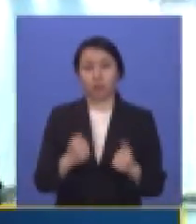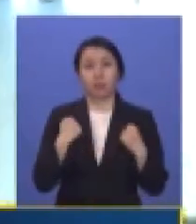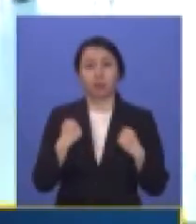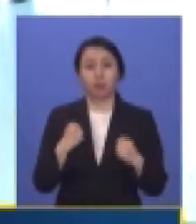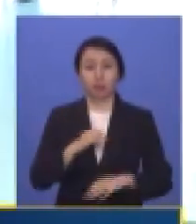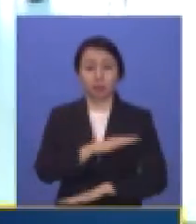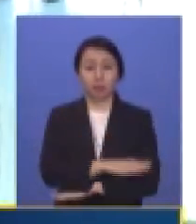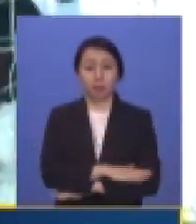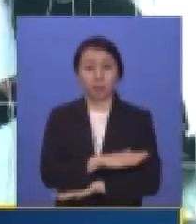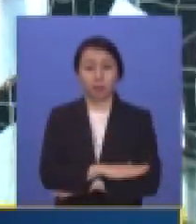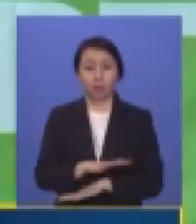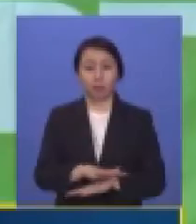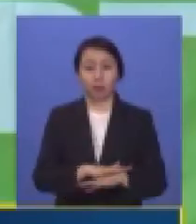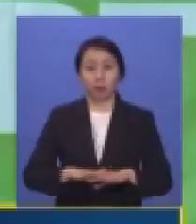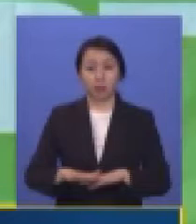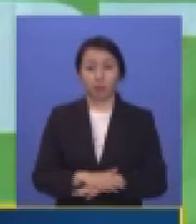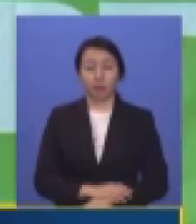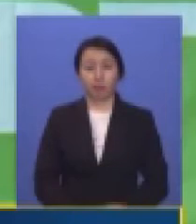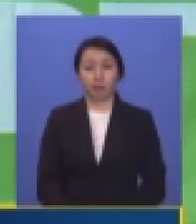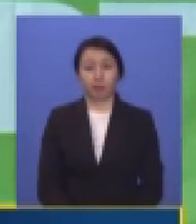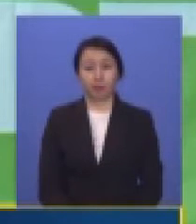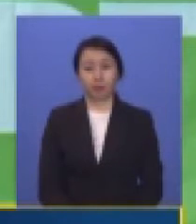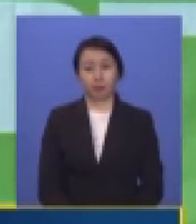спортивные дисциплины в массы.